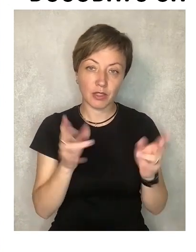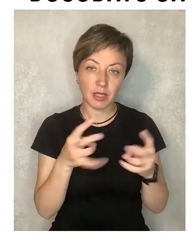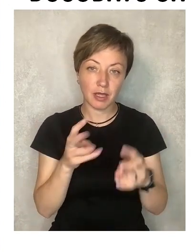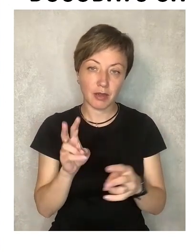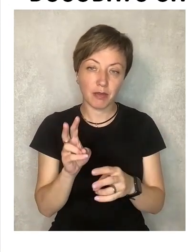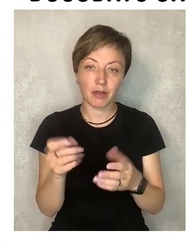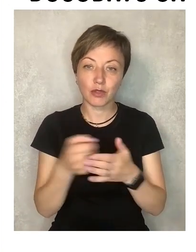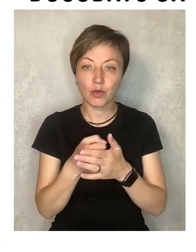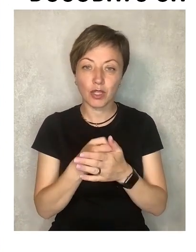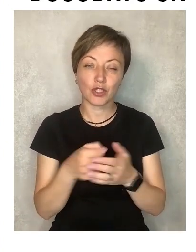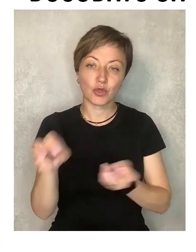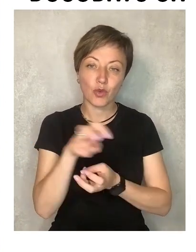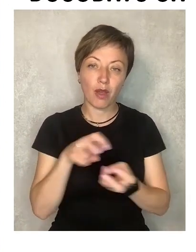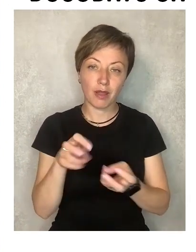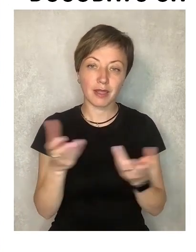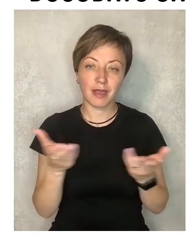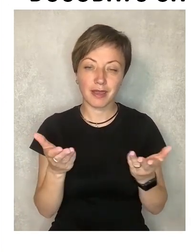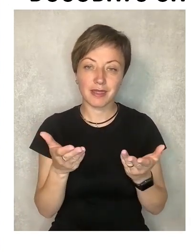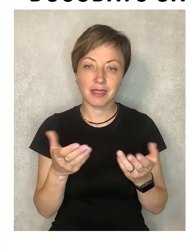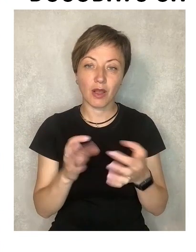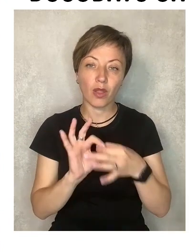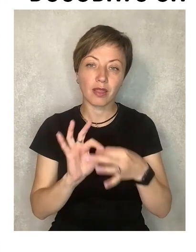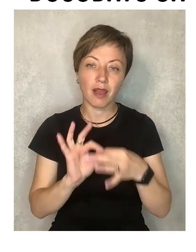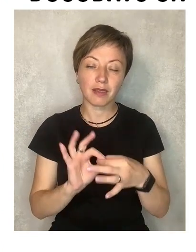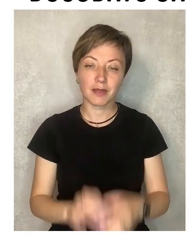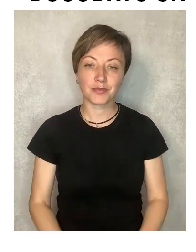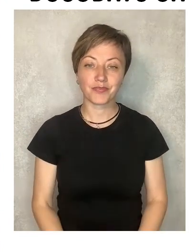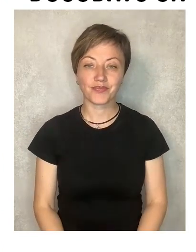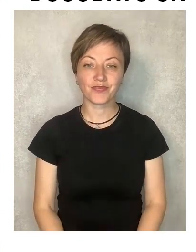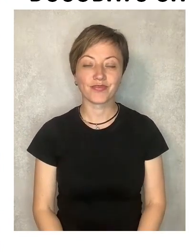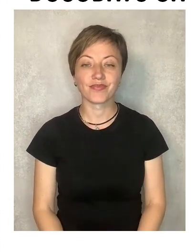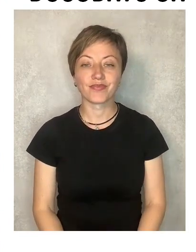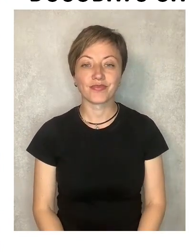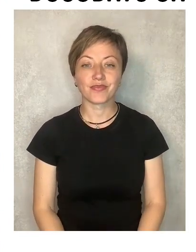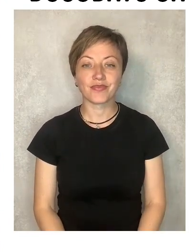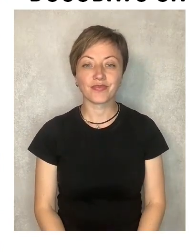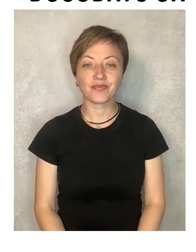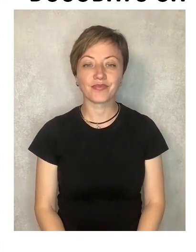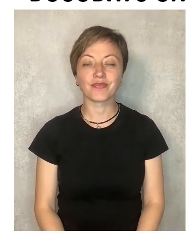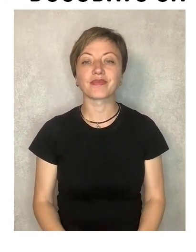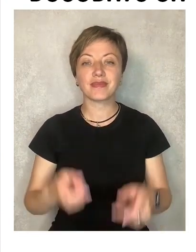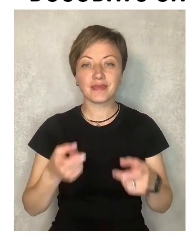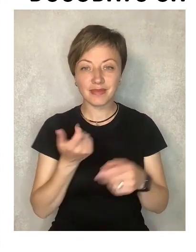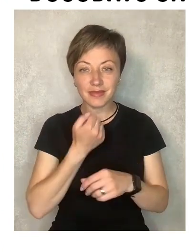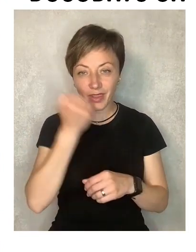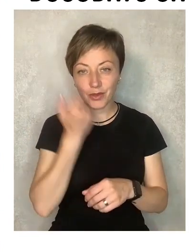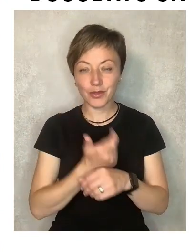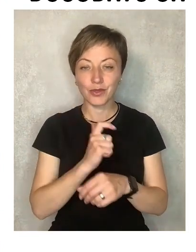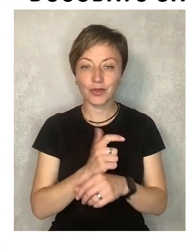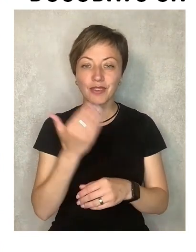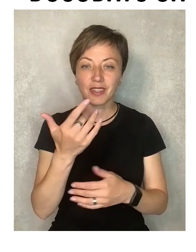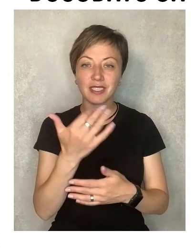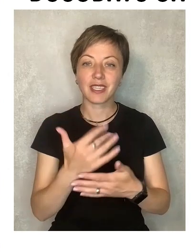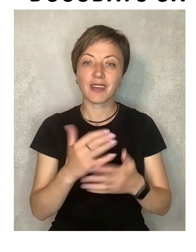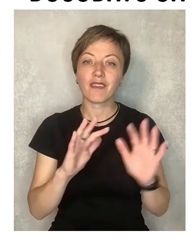шукати якісь контакти. Дякую. Дуже ваші кейси дійсно треба розбирати як інструкції. Так,